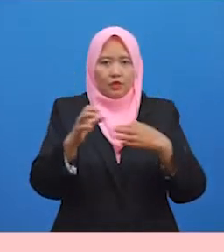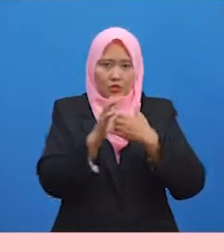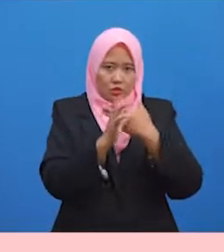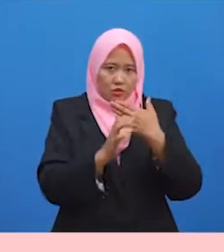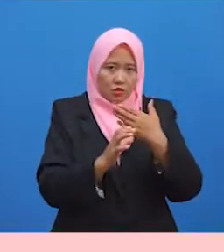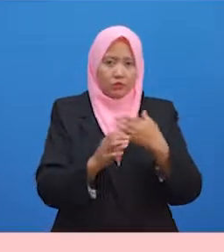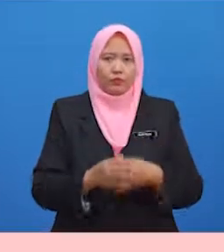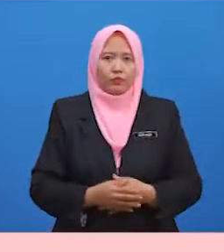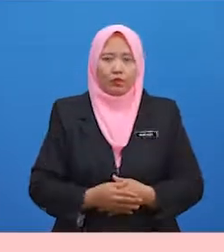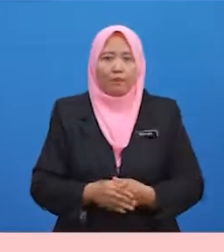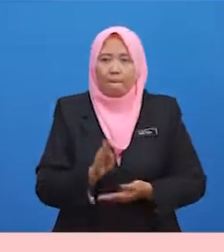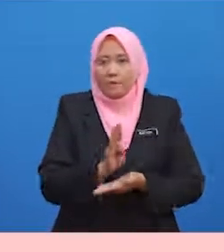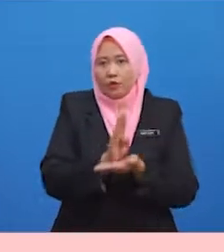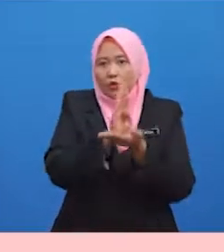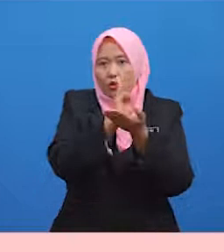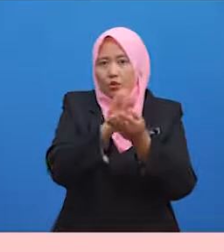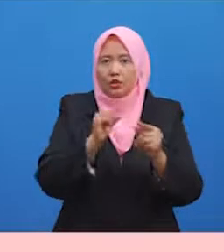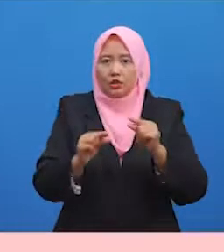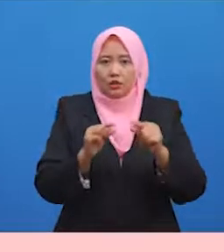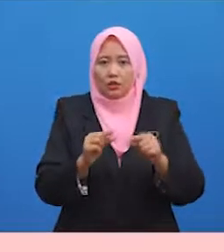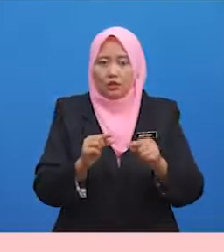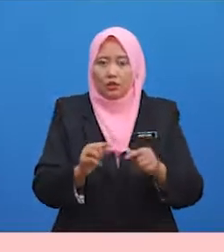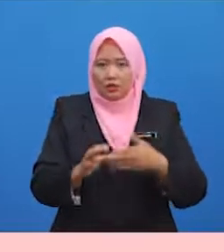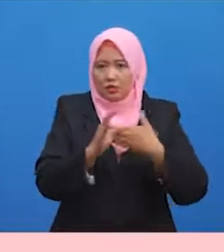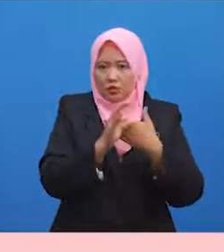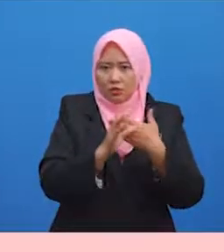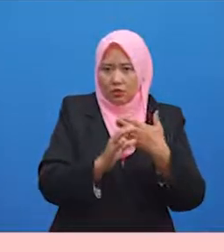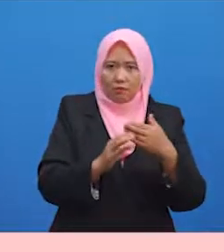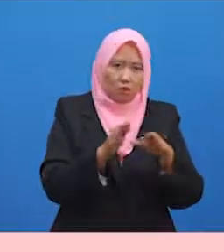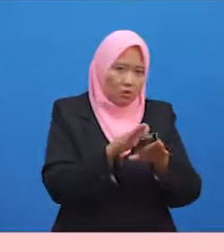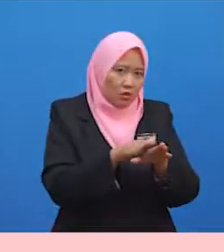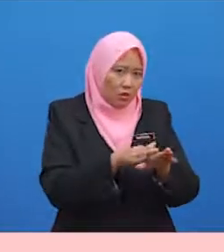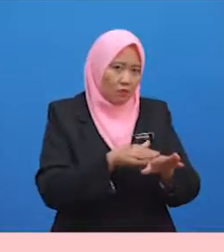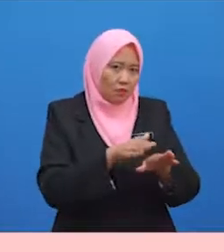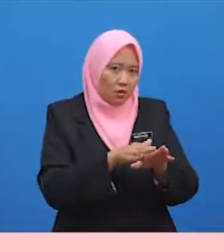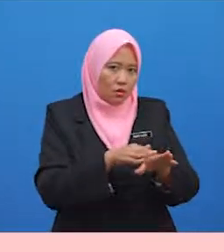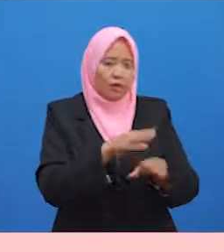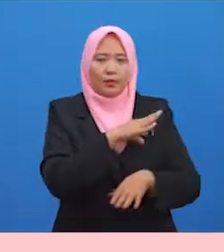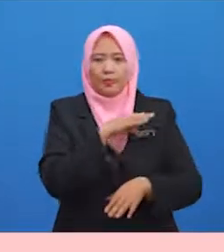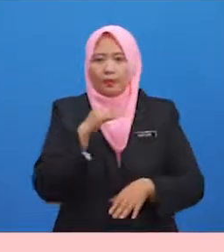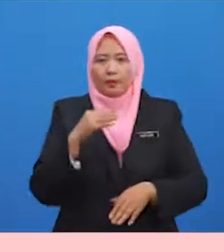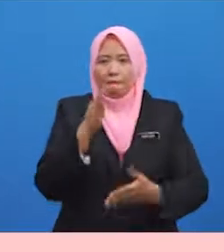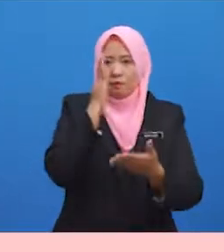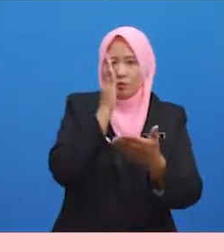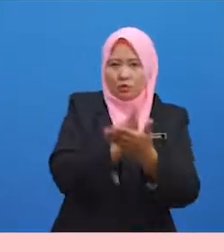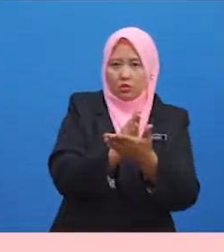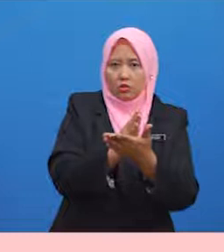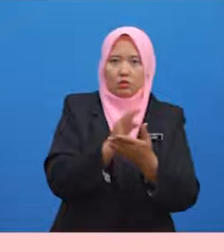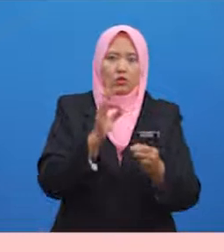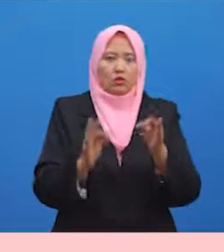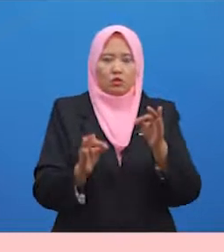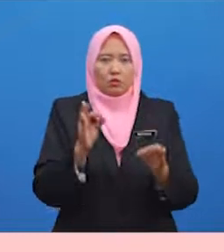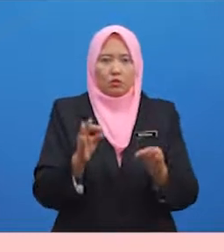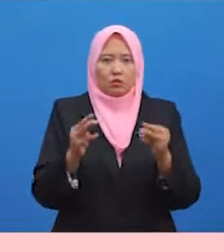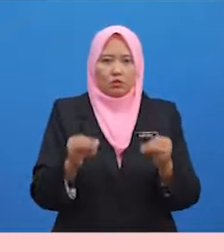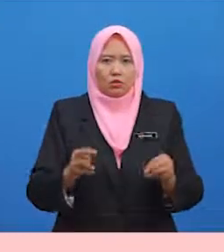Bantu dengan menggerakkan bahagian yang cedera secara perlahan-lahan dan berhenti sekiranya mangsa mengadu sakit